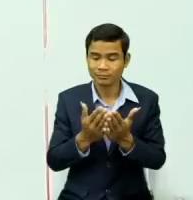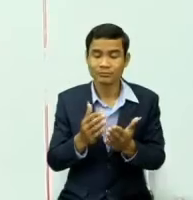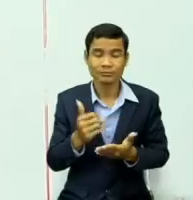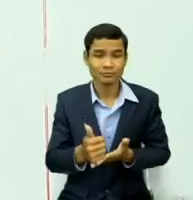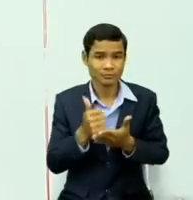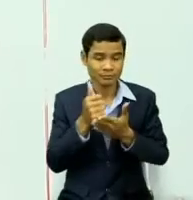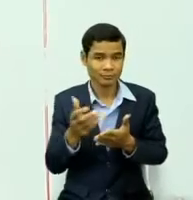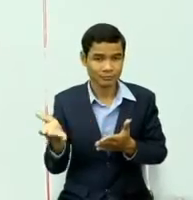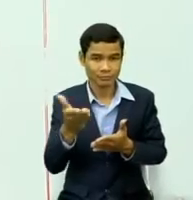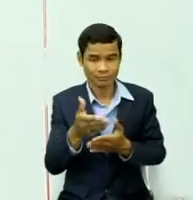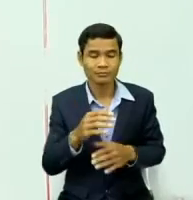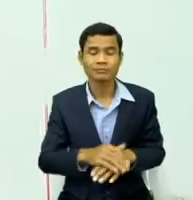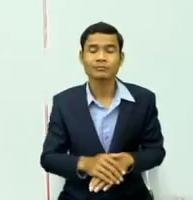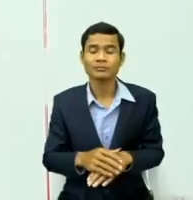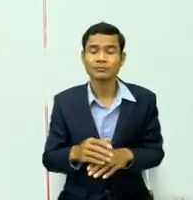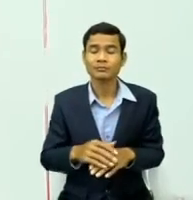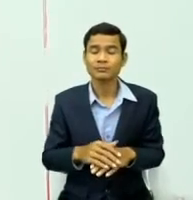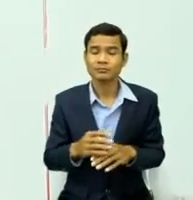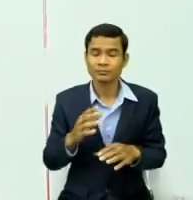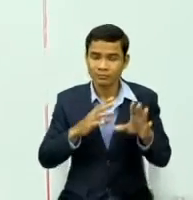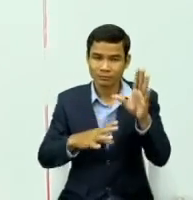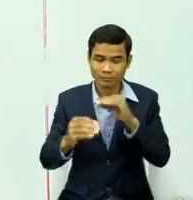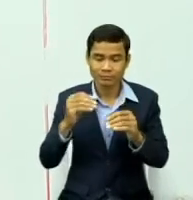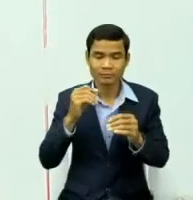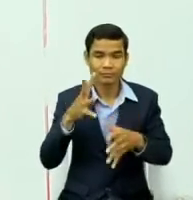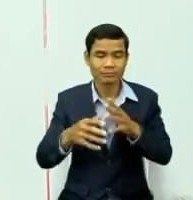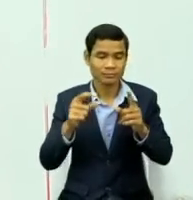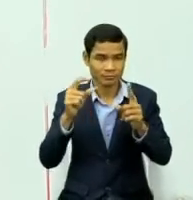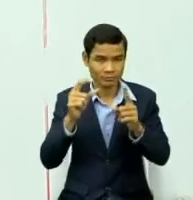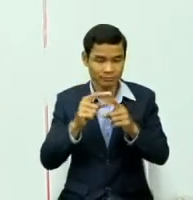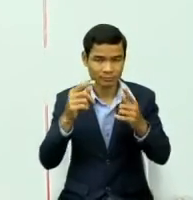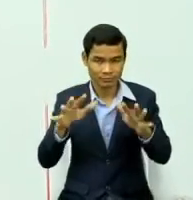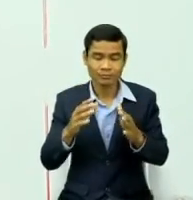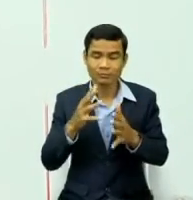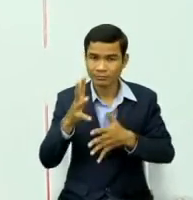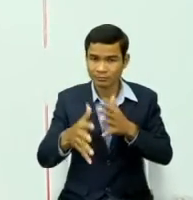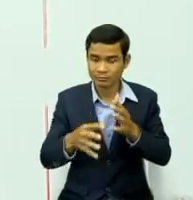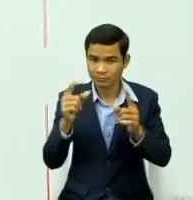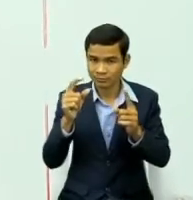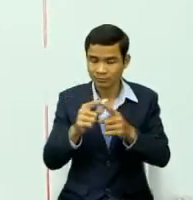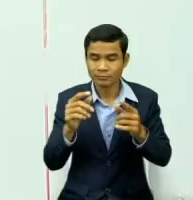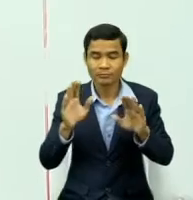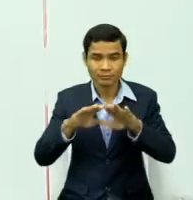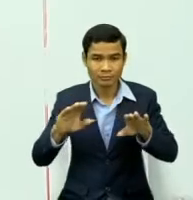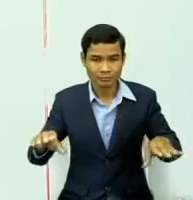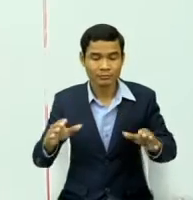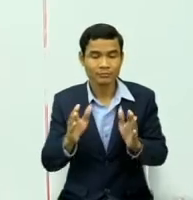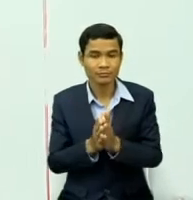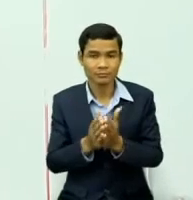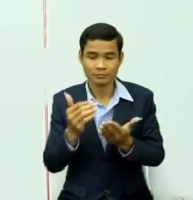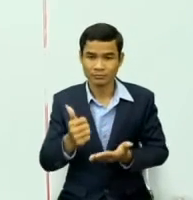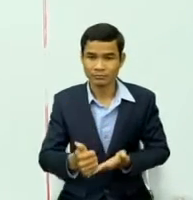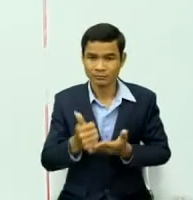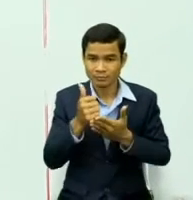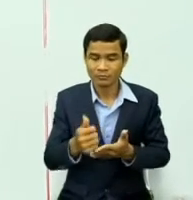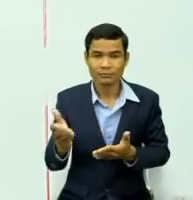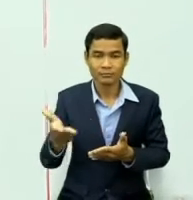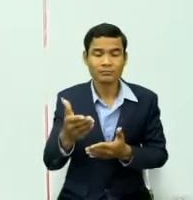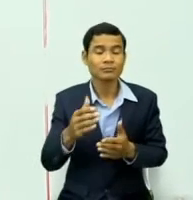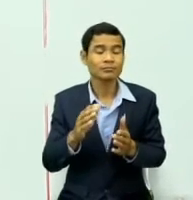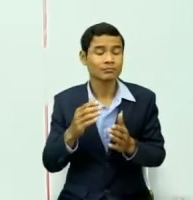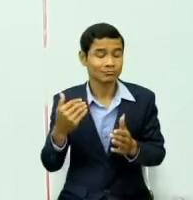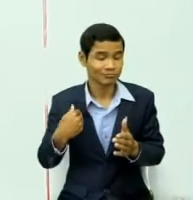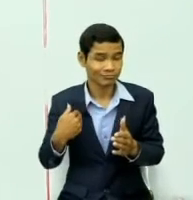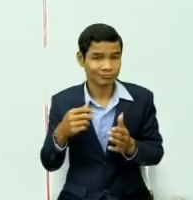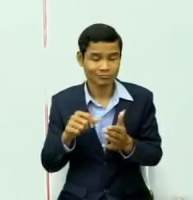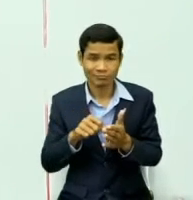đợt đá nè con. Chà, đó dưỡng riêng đo ca án. Án bịa, con tự ạc nìa. Chà, nhớ xịp hơi chùm nuôi được bà con. Con vực hát